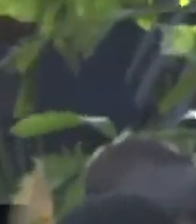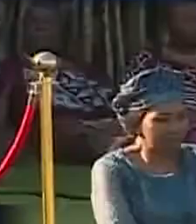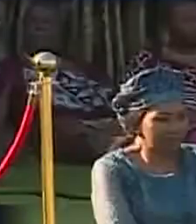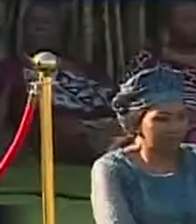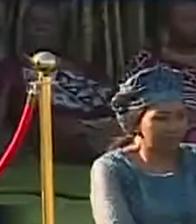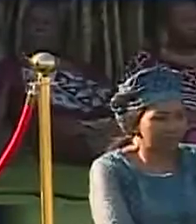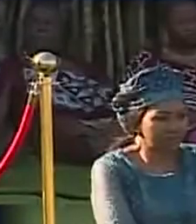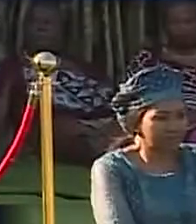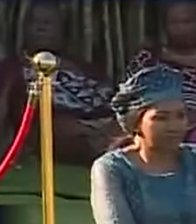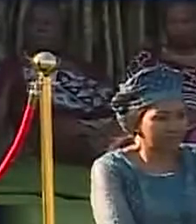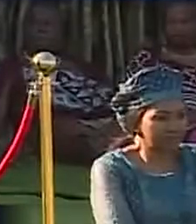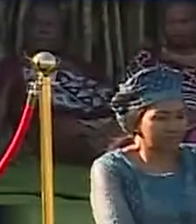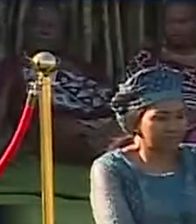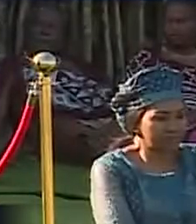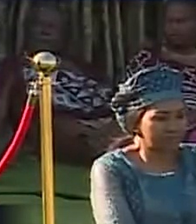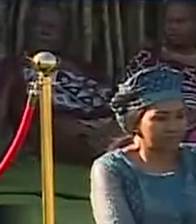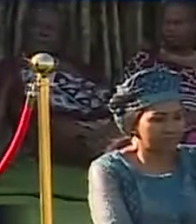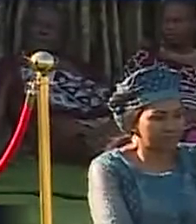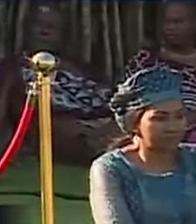usitekele lokuthi